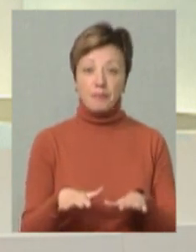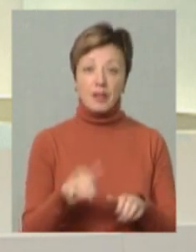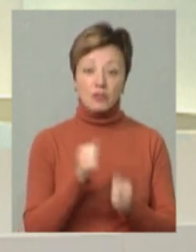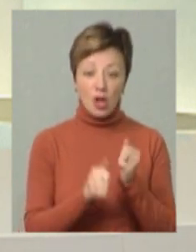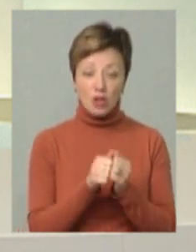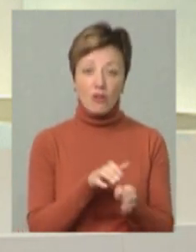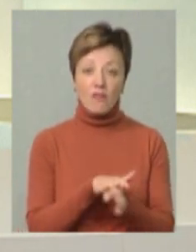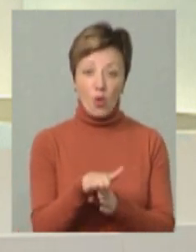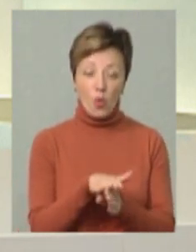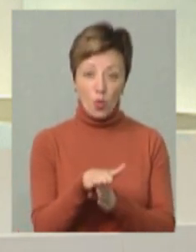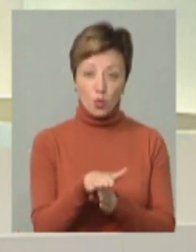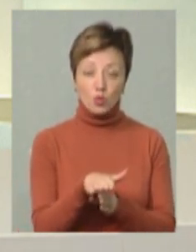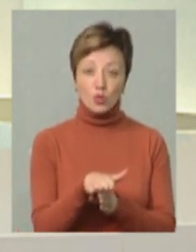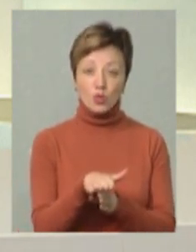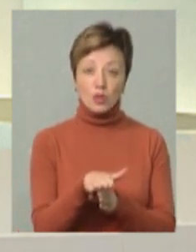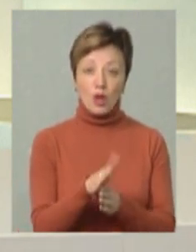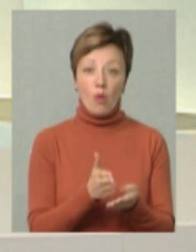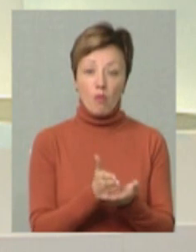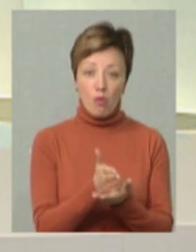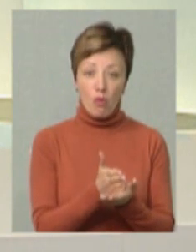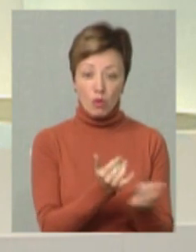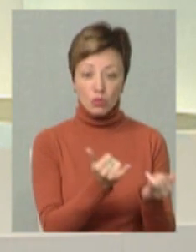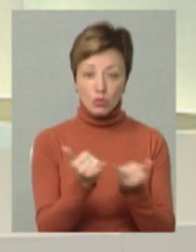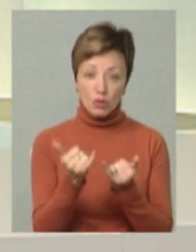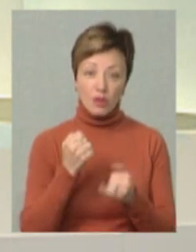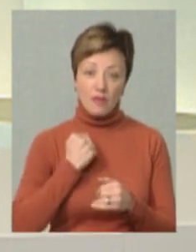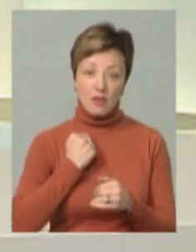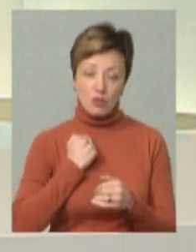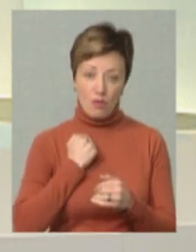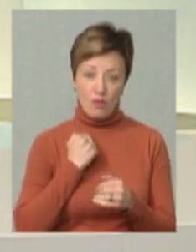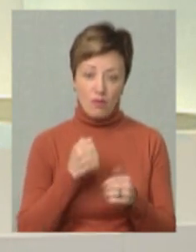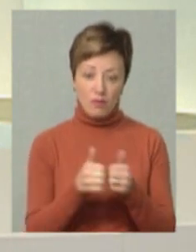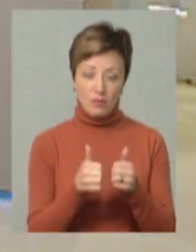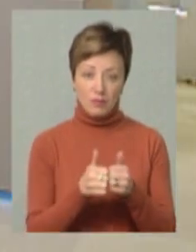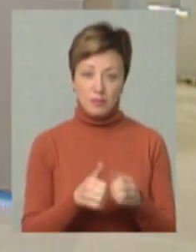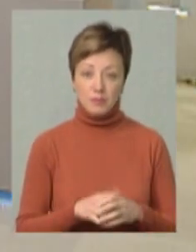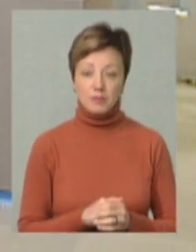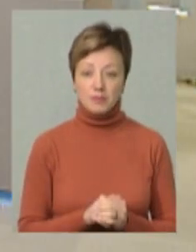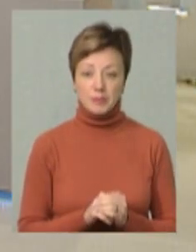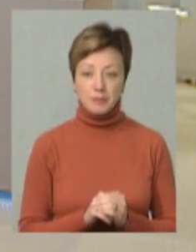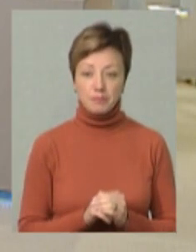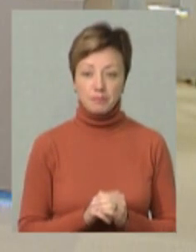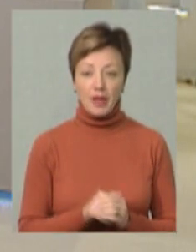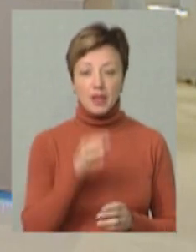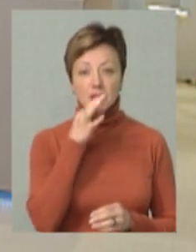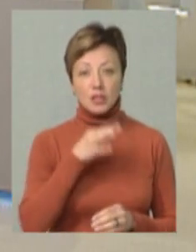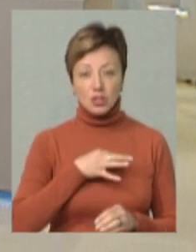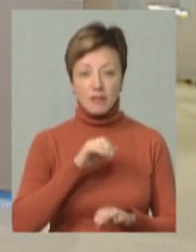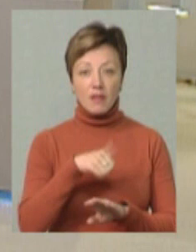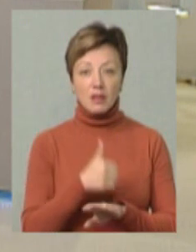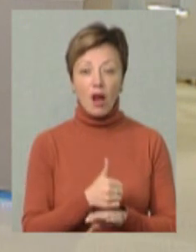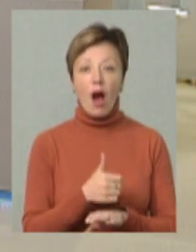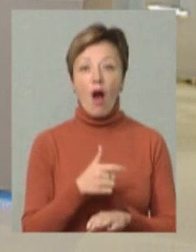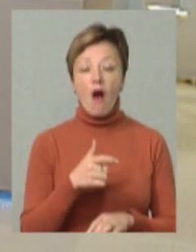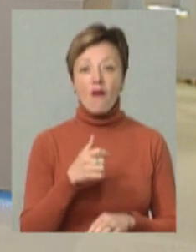часто виконують послуг капелана при тій чи іншій військовій частині. Скажіть, владико, от в воєнний